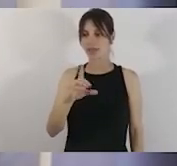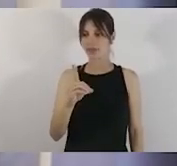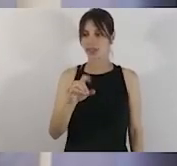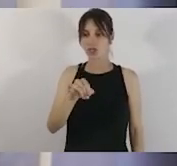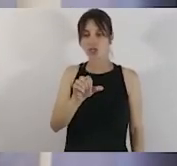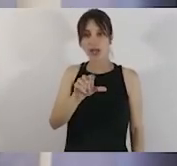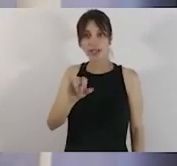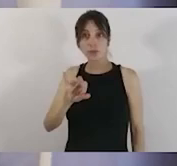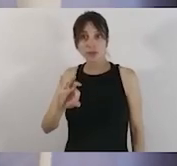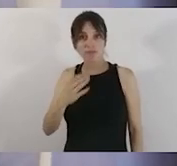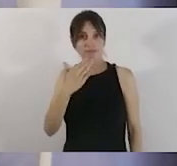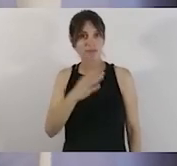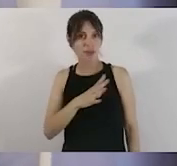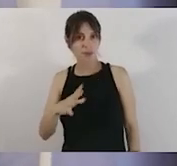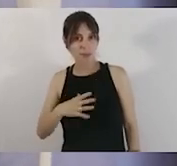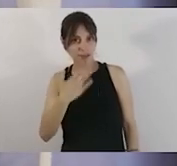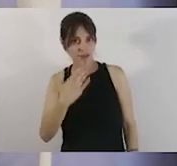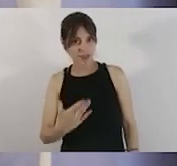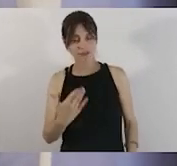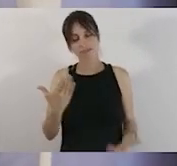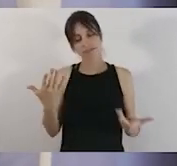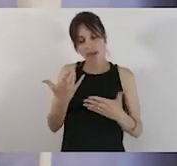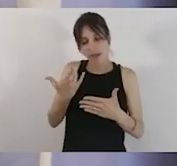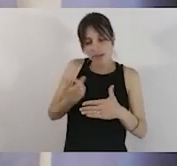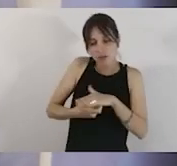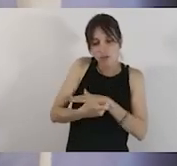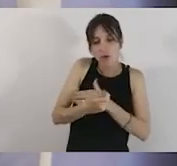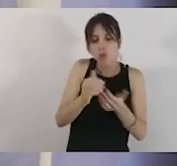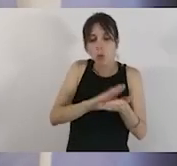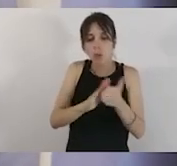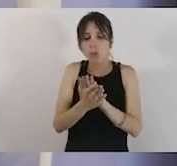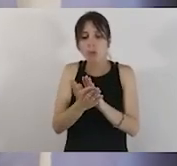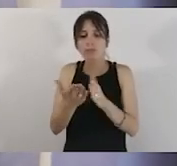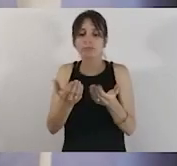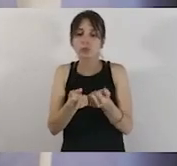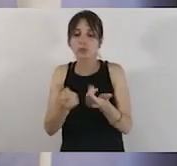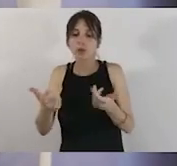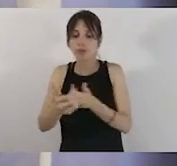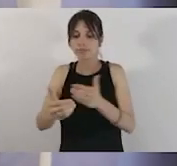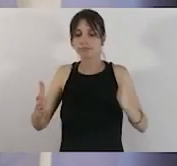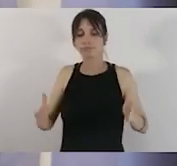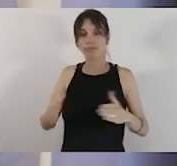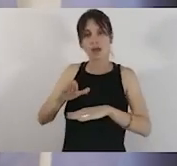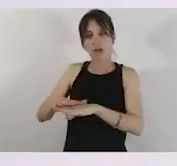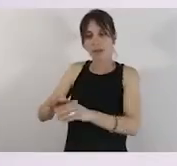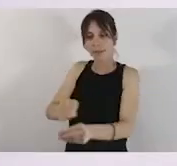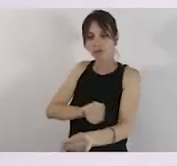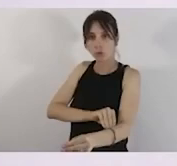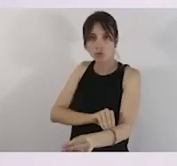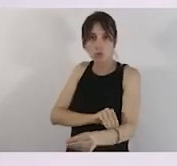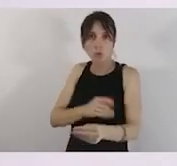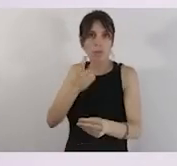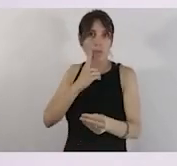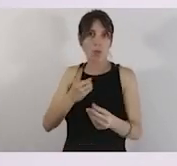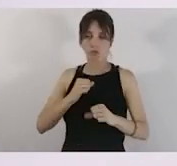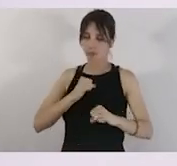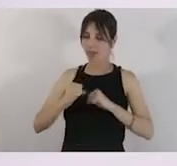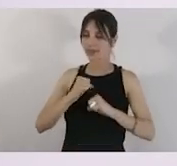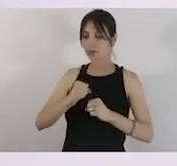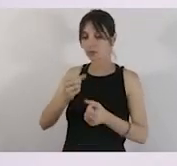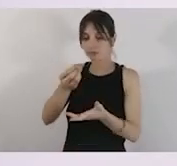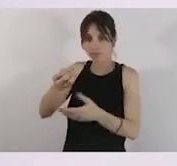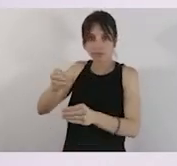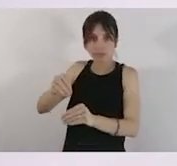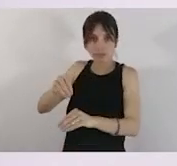s'agit d'attribution de subventions dans le domaine de la prévention pour des actions de prévention qui s'inscrivent